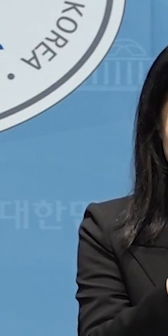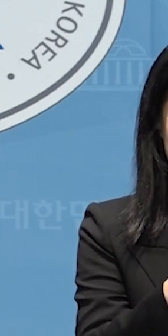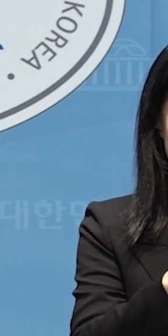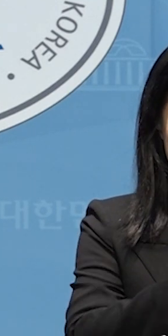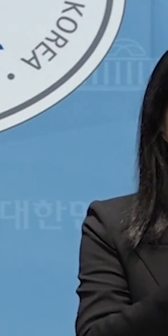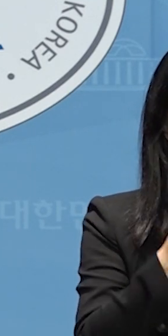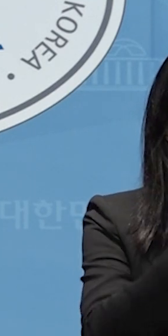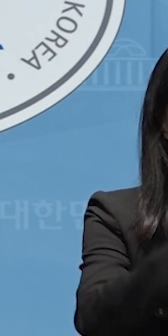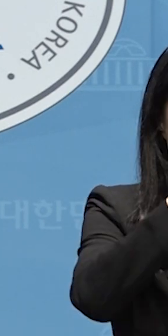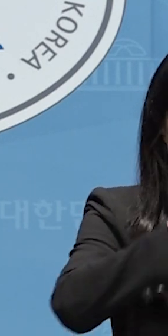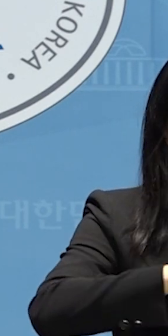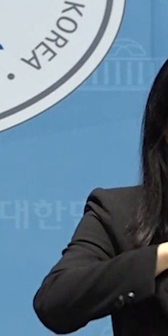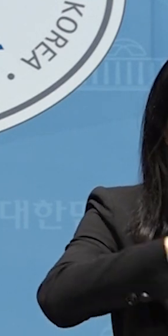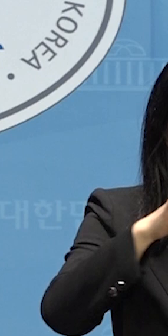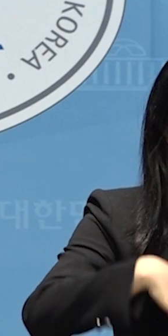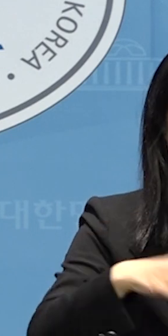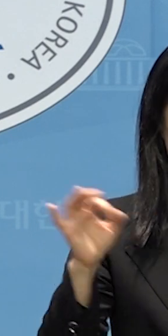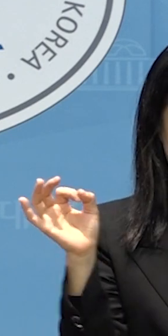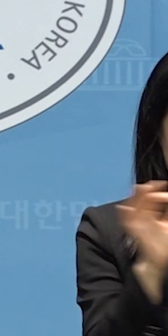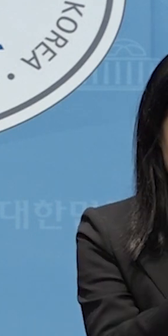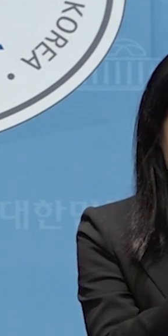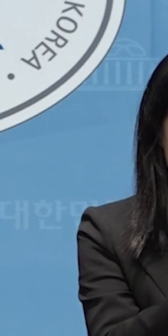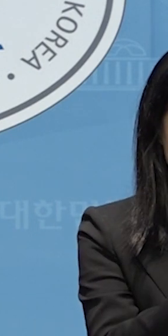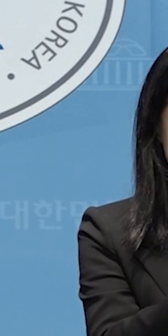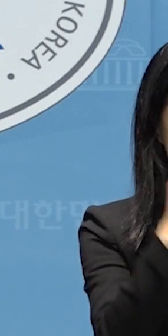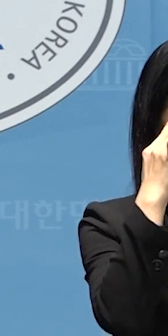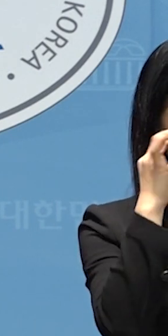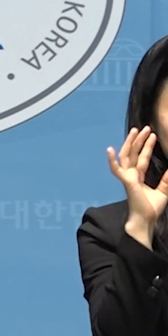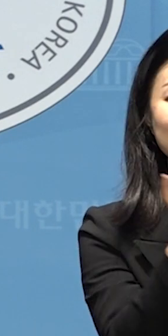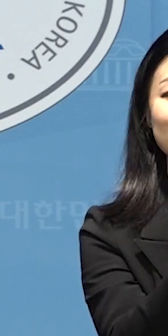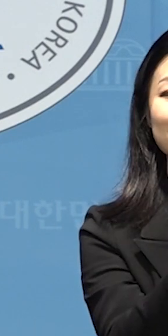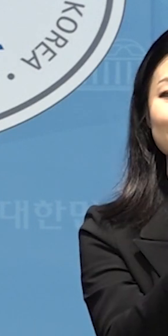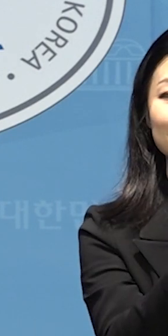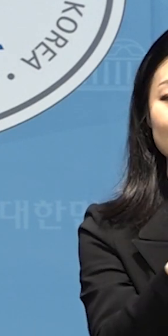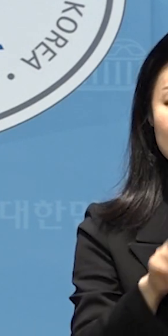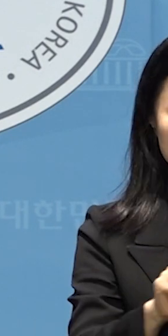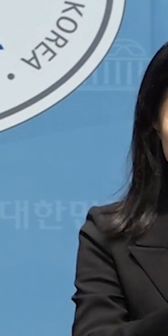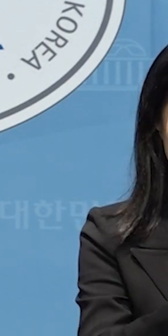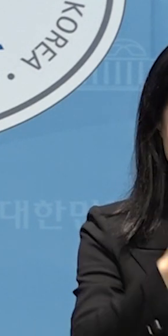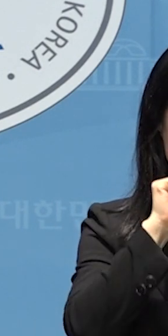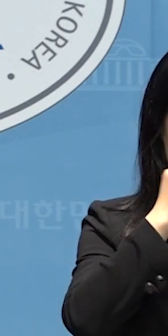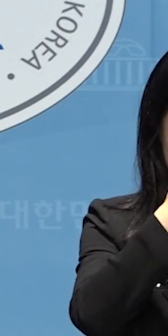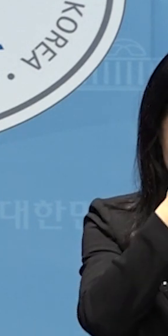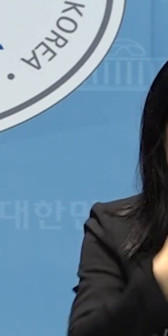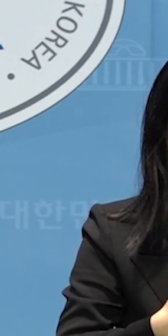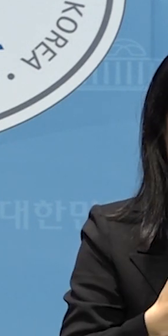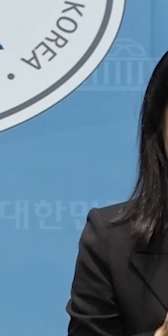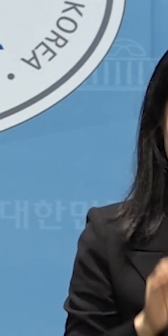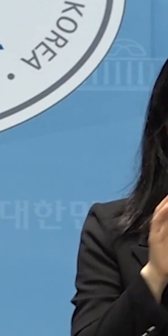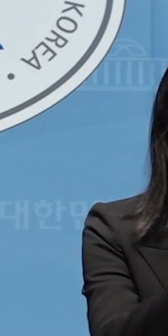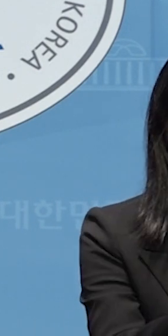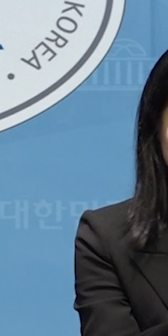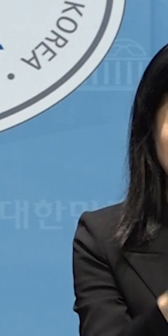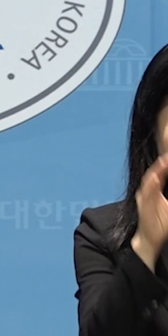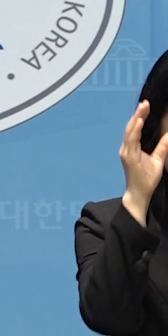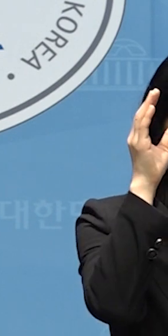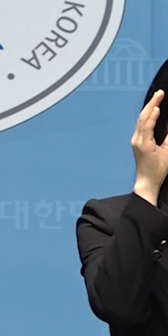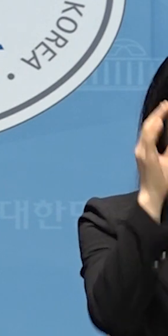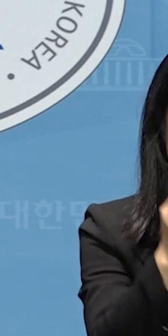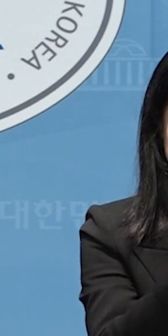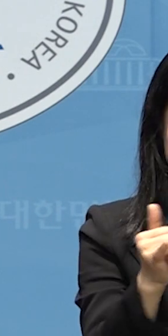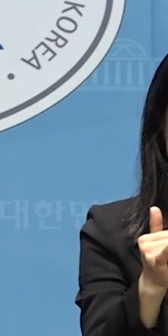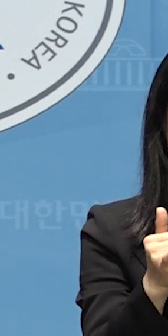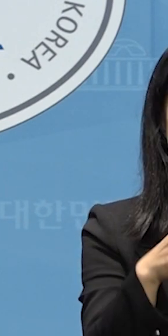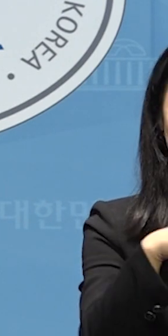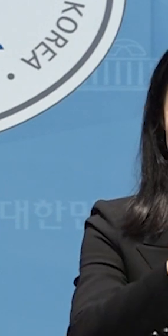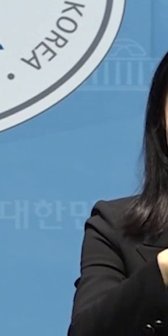입장을 밝혔습니다 현재 대한민국 주식 시장이 너무 어렵고 여기에 투자하고 기대고 있는 주식 투자자의